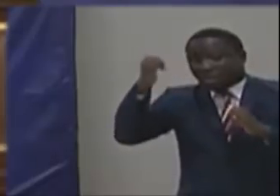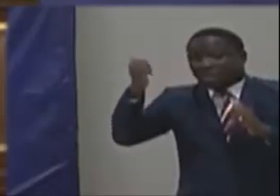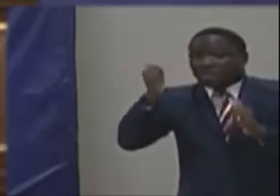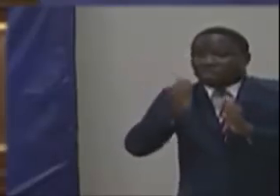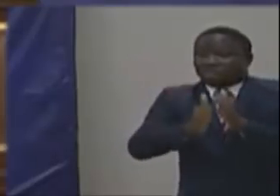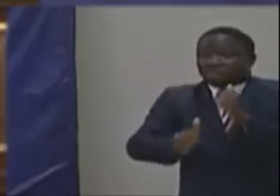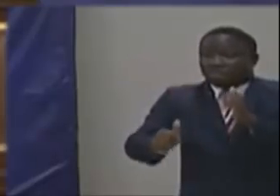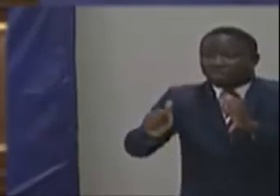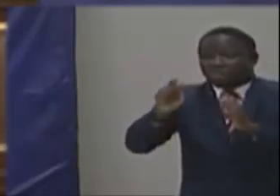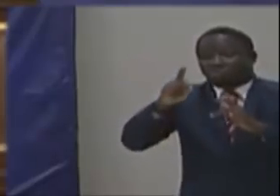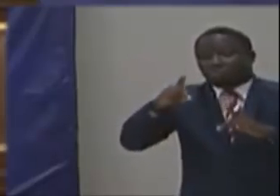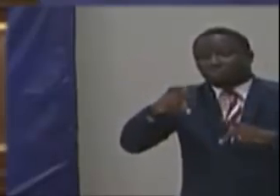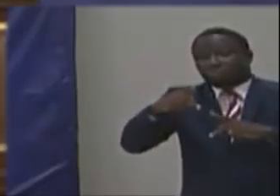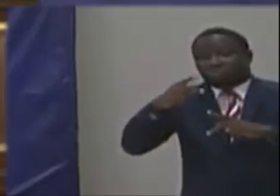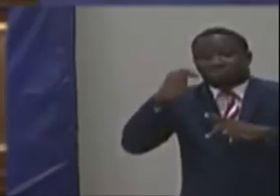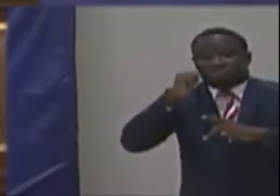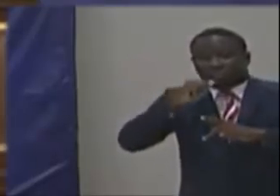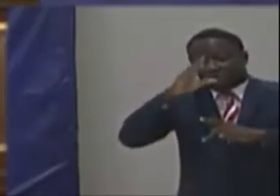et chaque grand haïtienne.